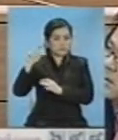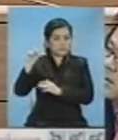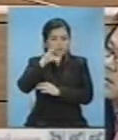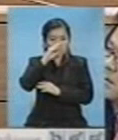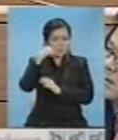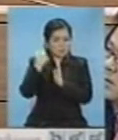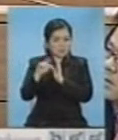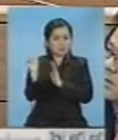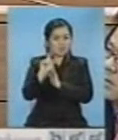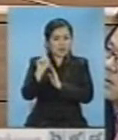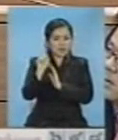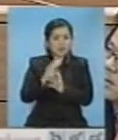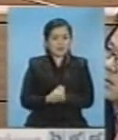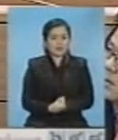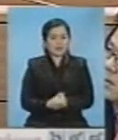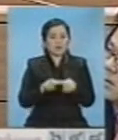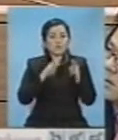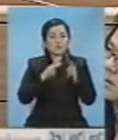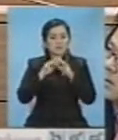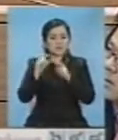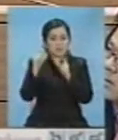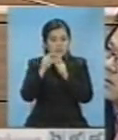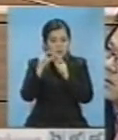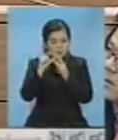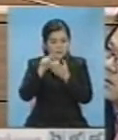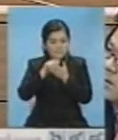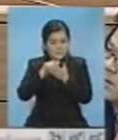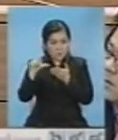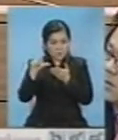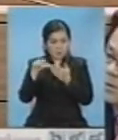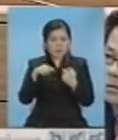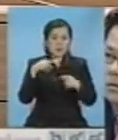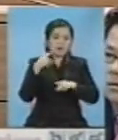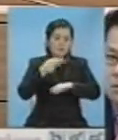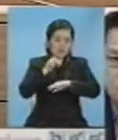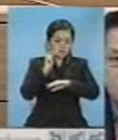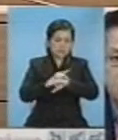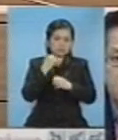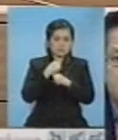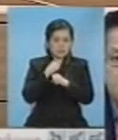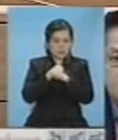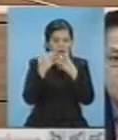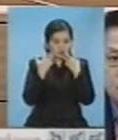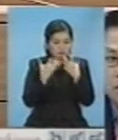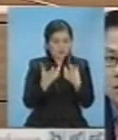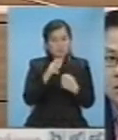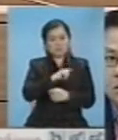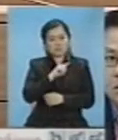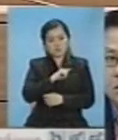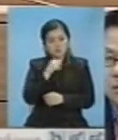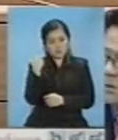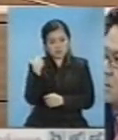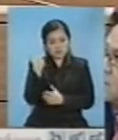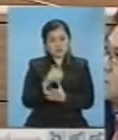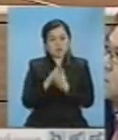นะครับแต่ผมเห็นว่าการถอนคำพูดเนี่ยเป็นภาระต่อท่านประธานมากดังนั้นในถ้าค